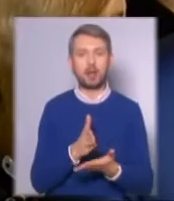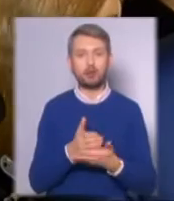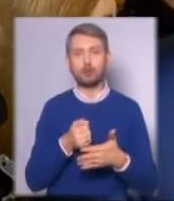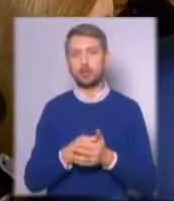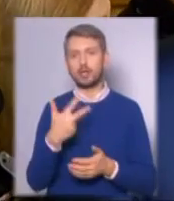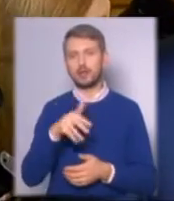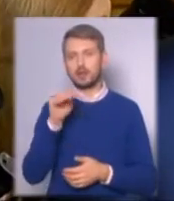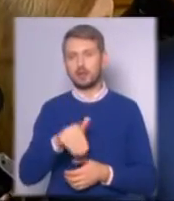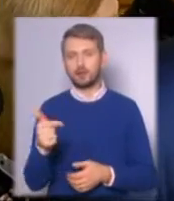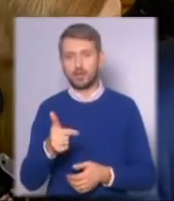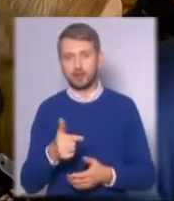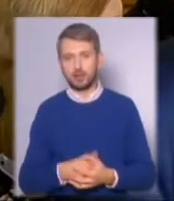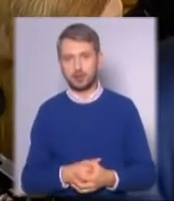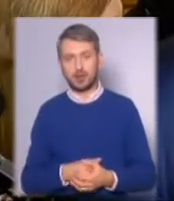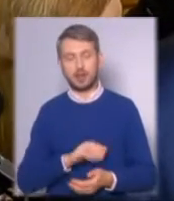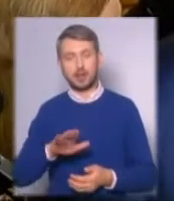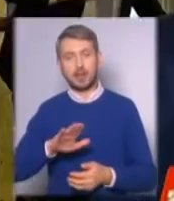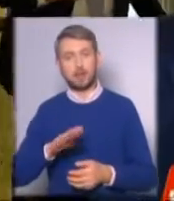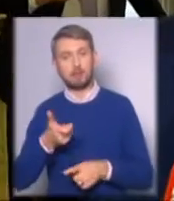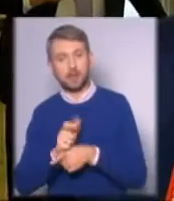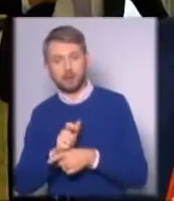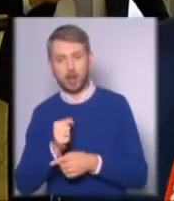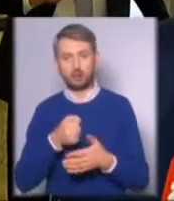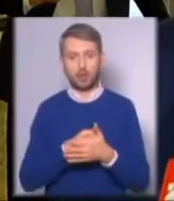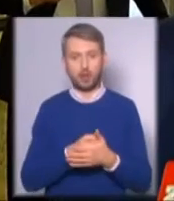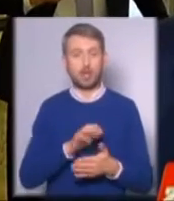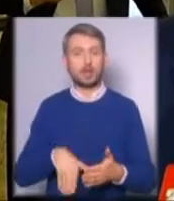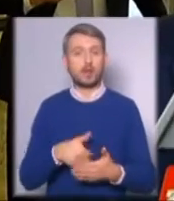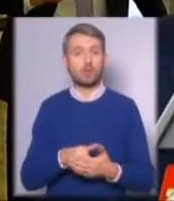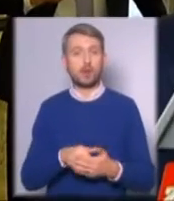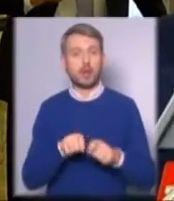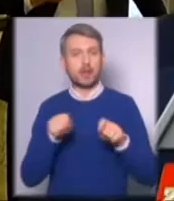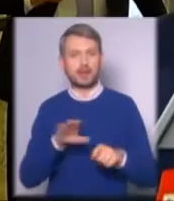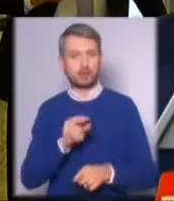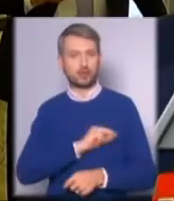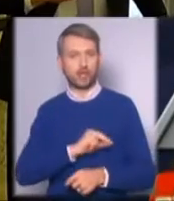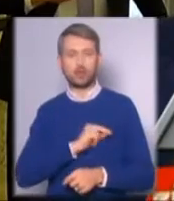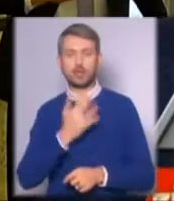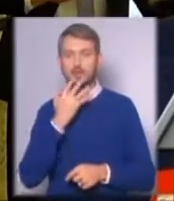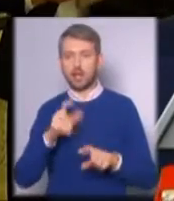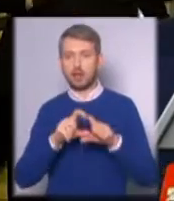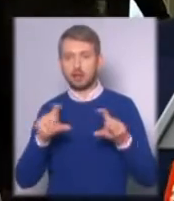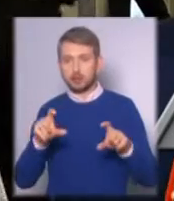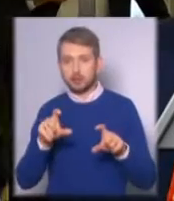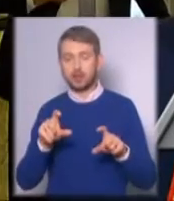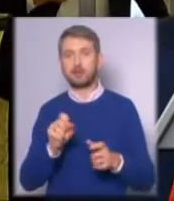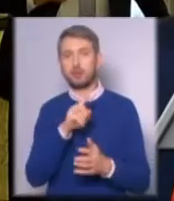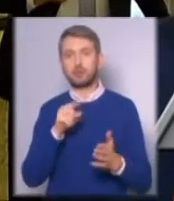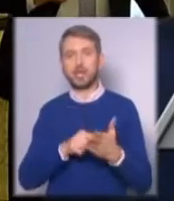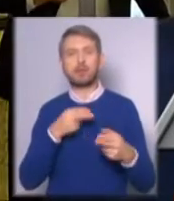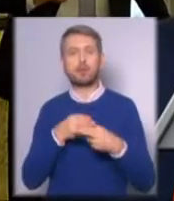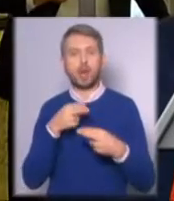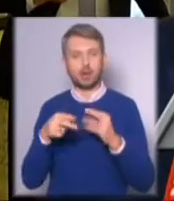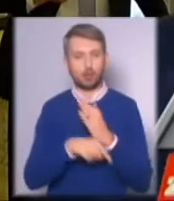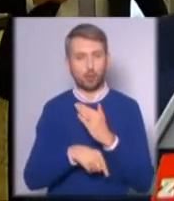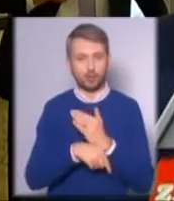тисяч гривень. Не після, а до. До сих пор не запущена работа Национального агентства по питаниям запобегания коррупции. Решение